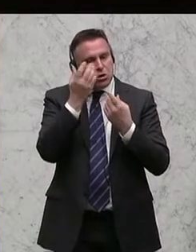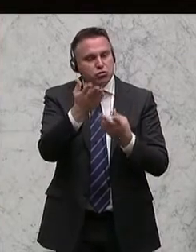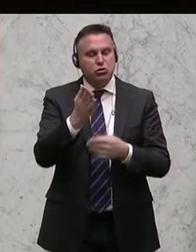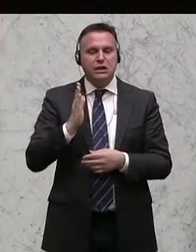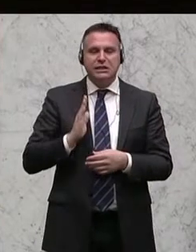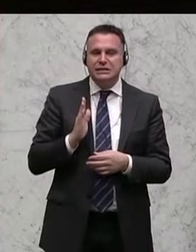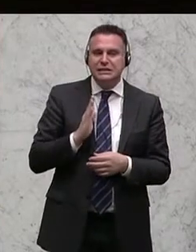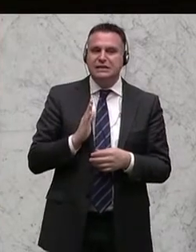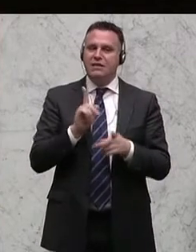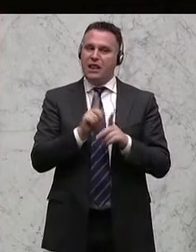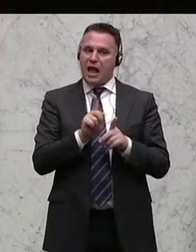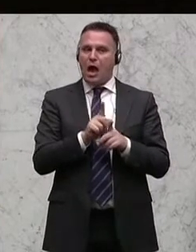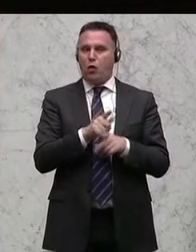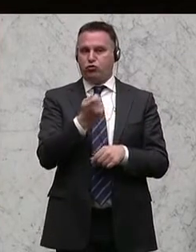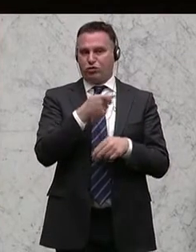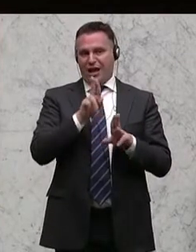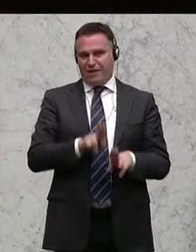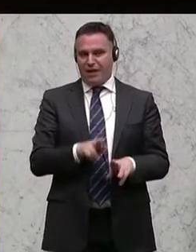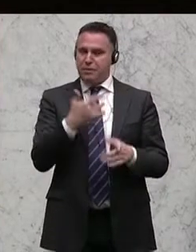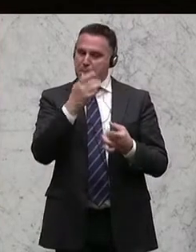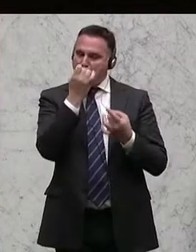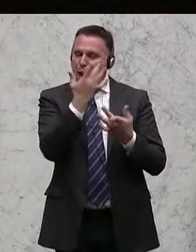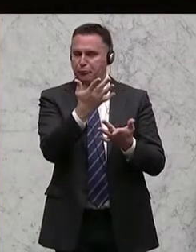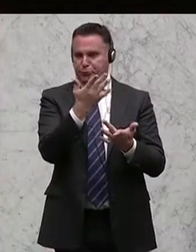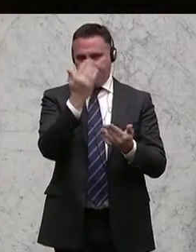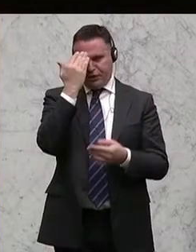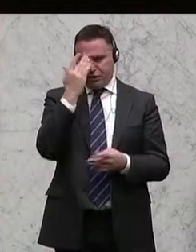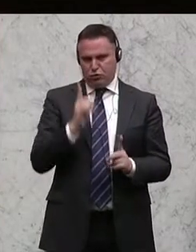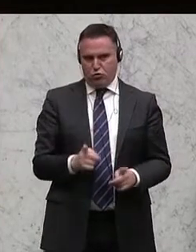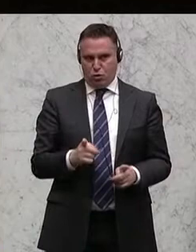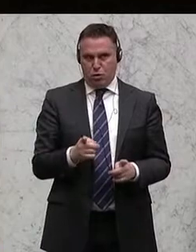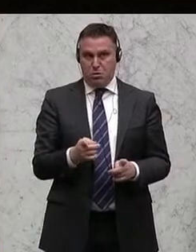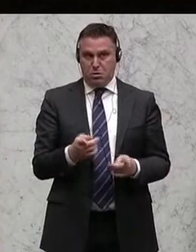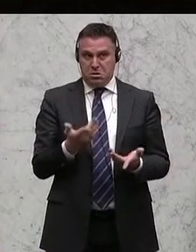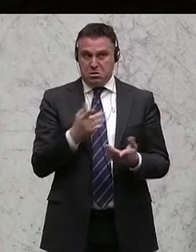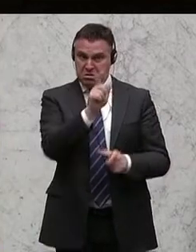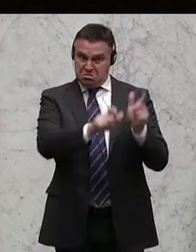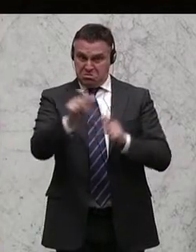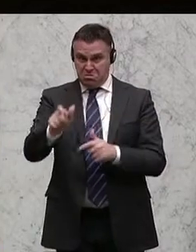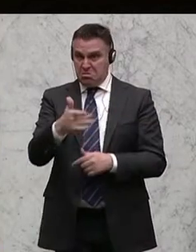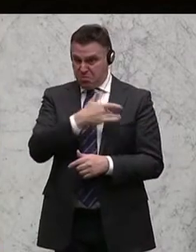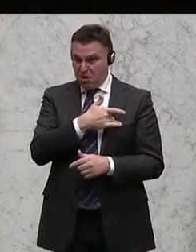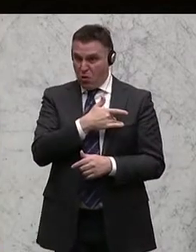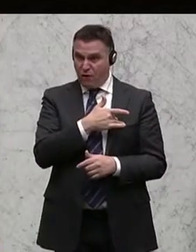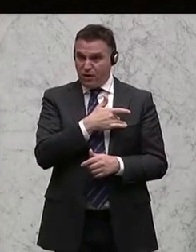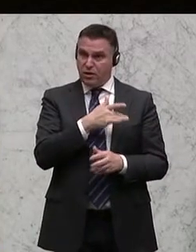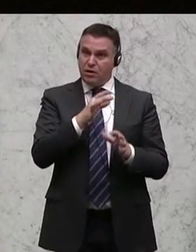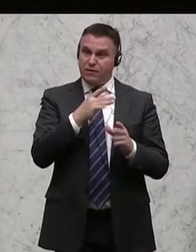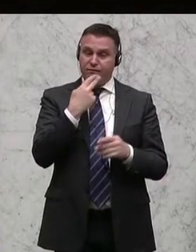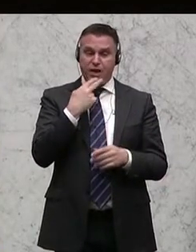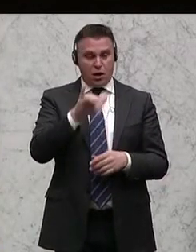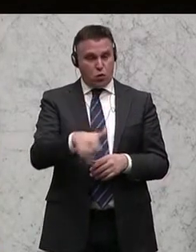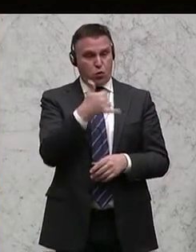zivil- als auch in strafrechtlichen Entscheidungen beizutragen. Es geht also darum, die Betroffenen für den Staat